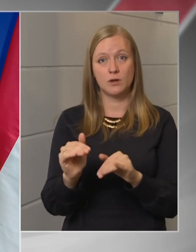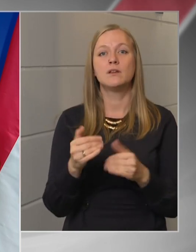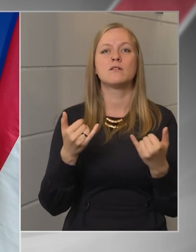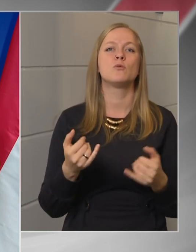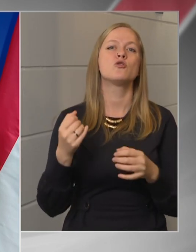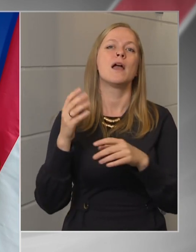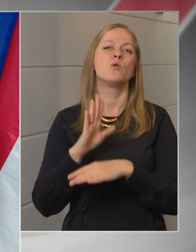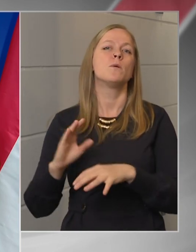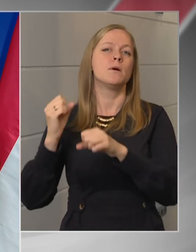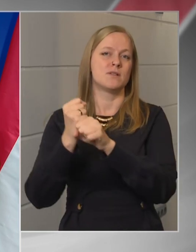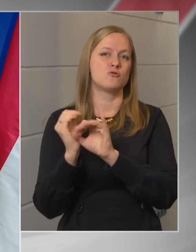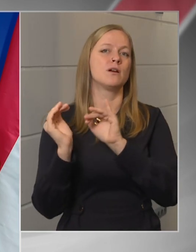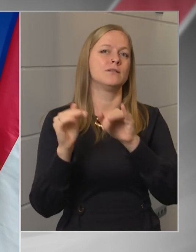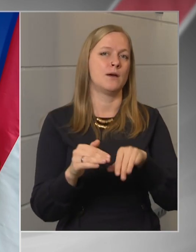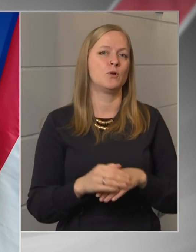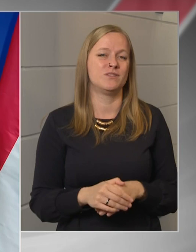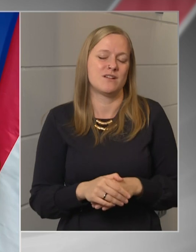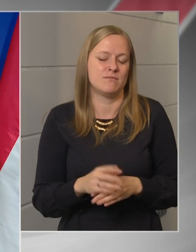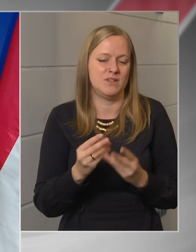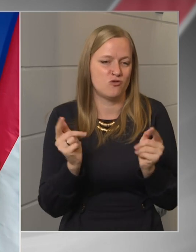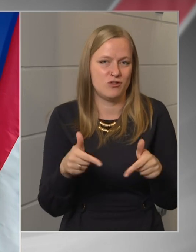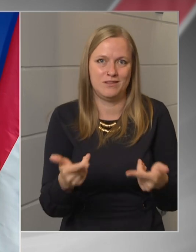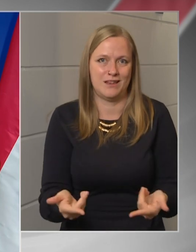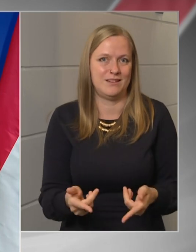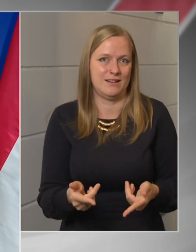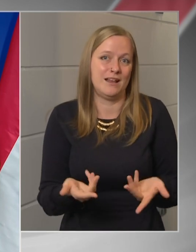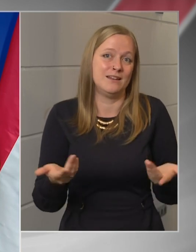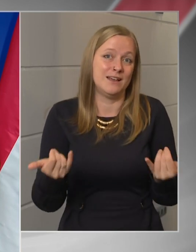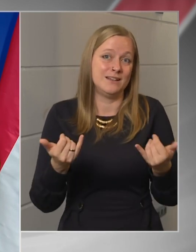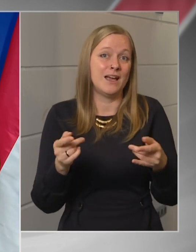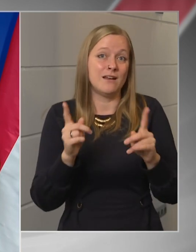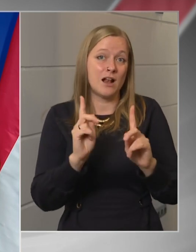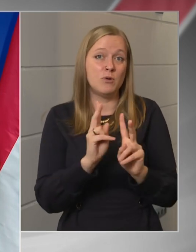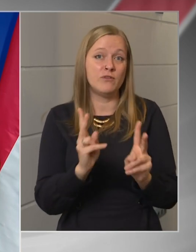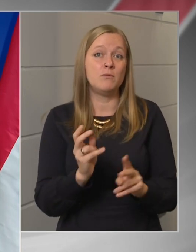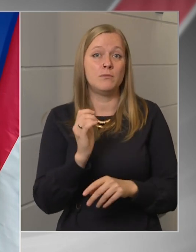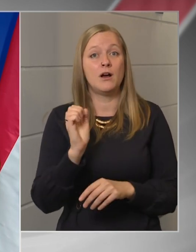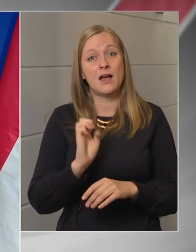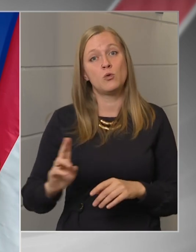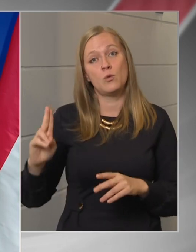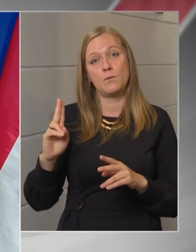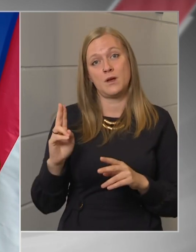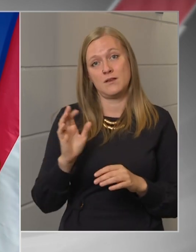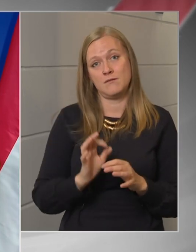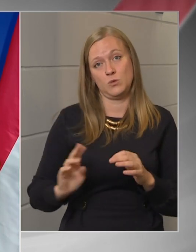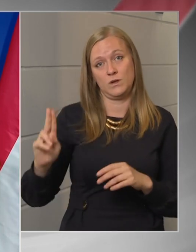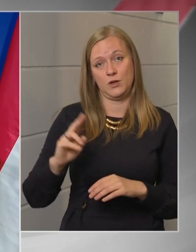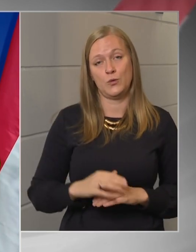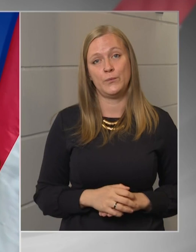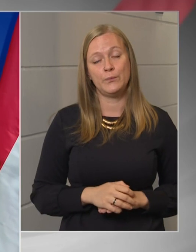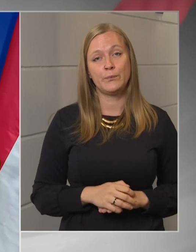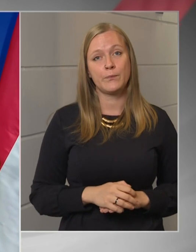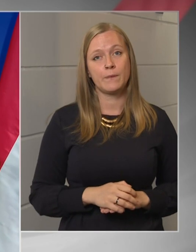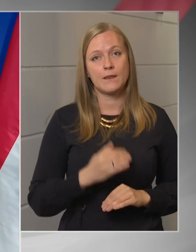Európai Bizottság támogatja, amely egyébként szintén minősíthetlen, de ilyen állapotban van ma az Európai Uniós Brüsszel. Köszönöm szépen. Köszönöm.